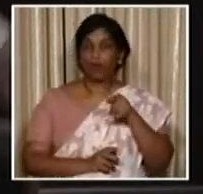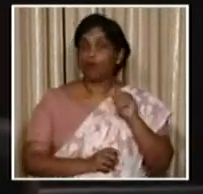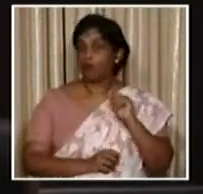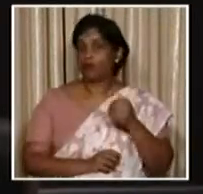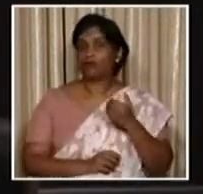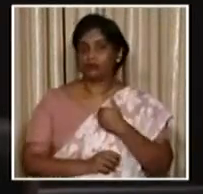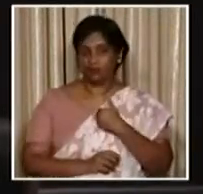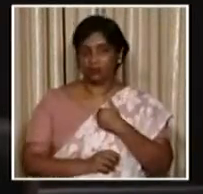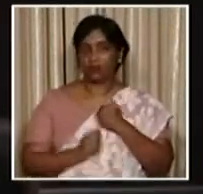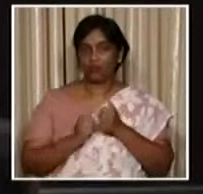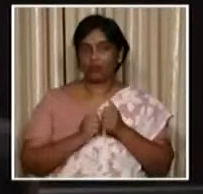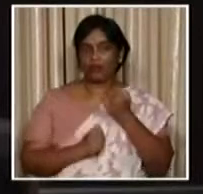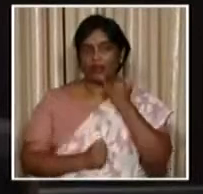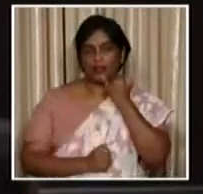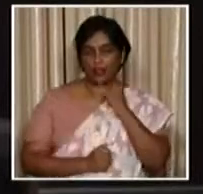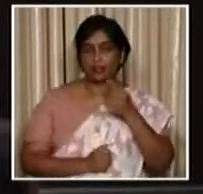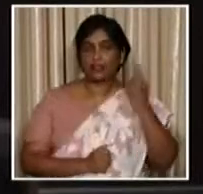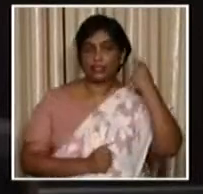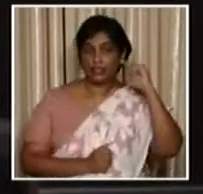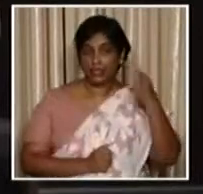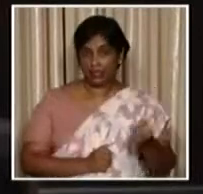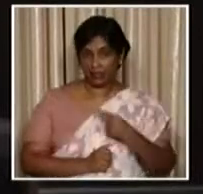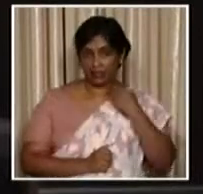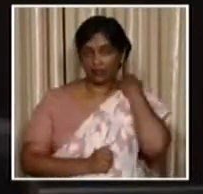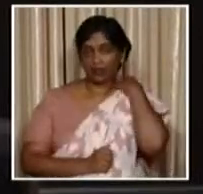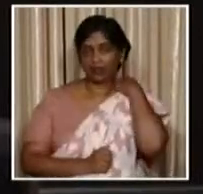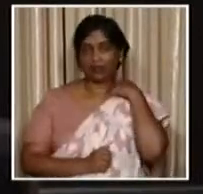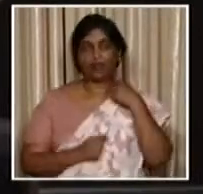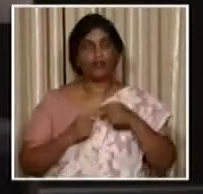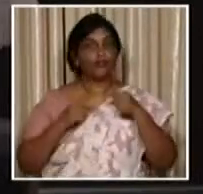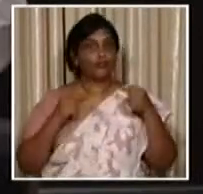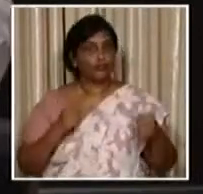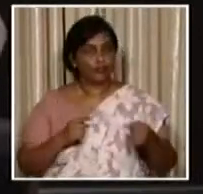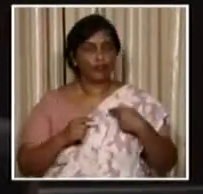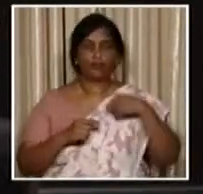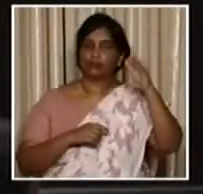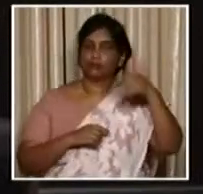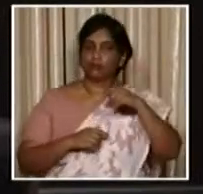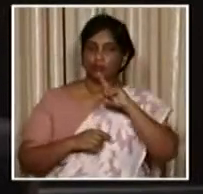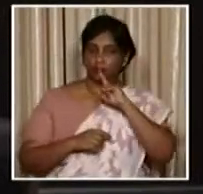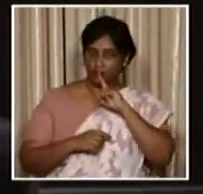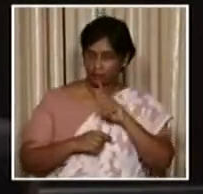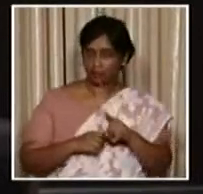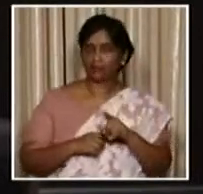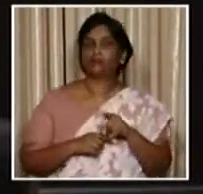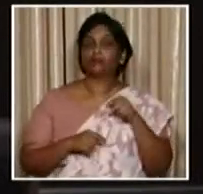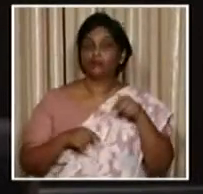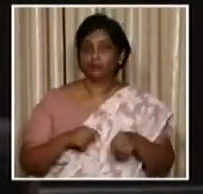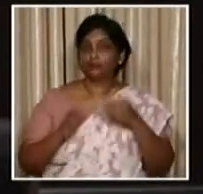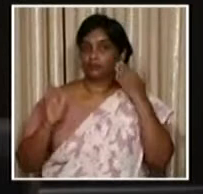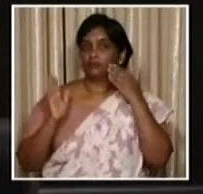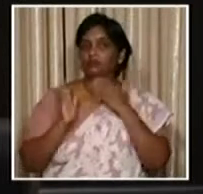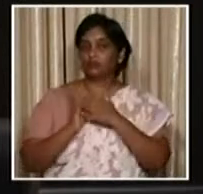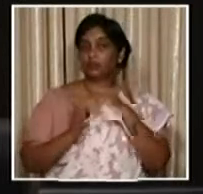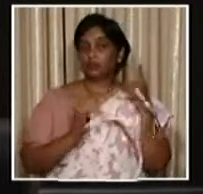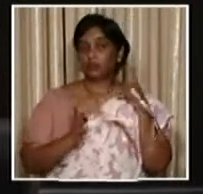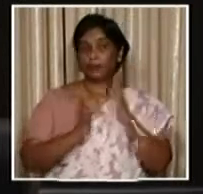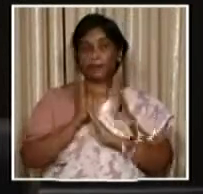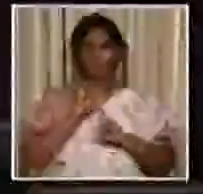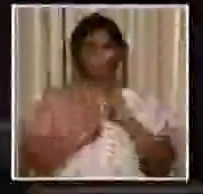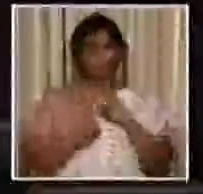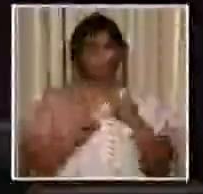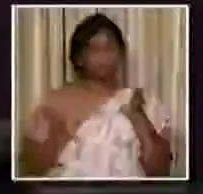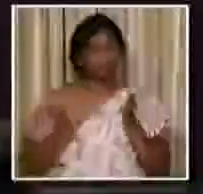ඒක කරන්න පහසුයි ඊයේ දවසේ විපක්ෂයටත් ආරාධනා කරලා තිබුණා මේ වෙනුවෙන් ආරක්ෂක